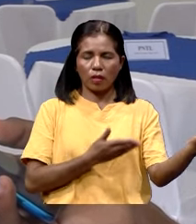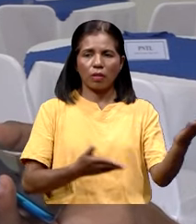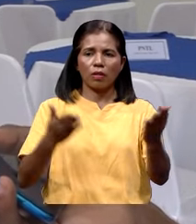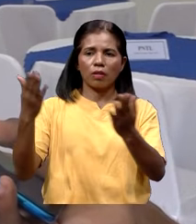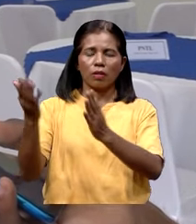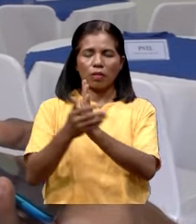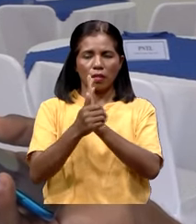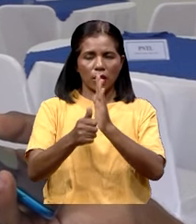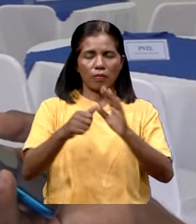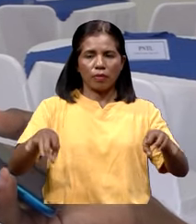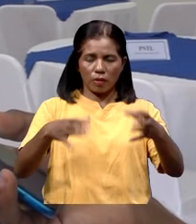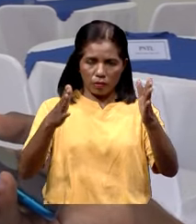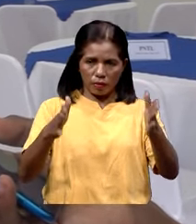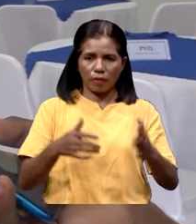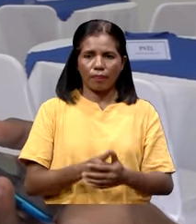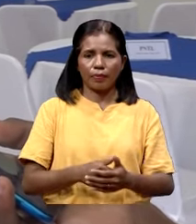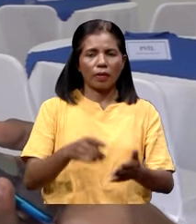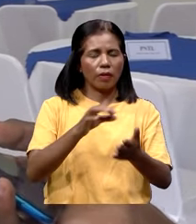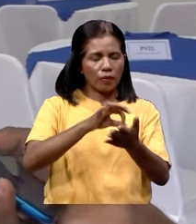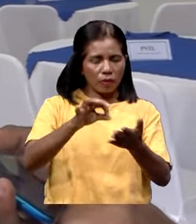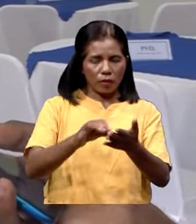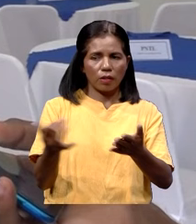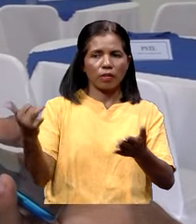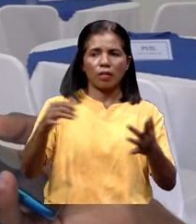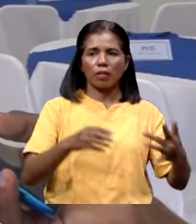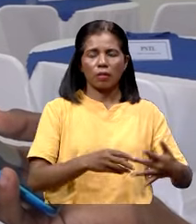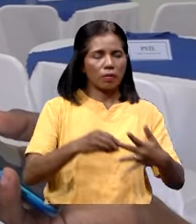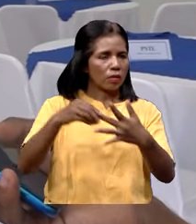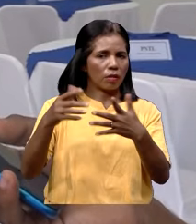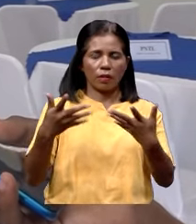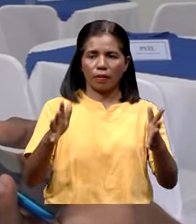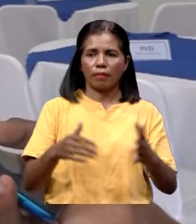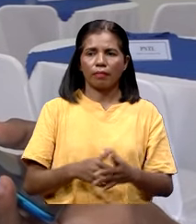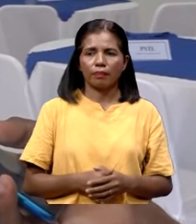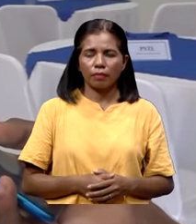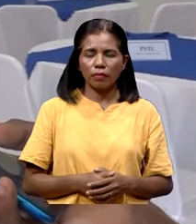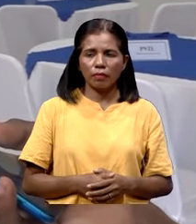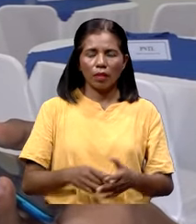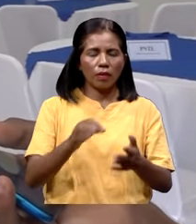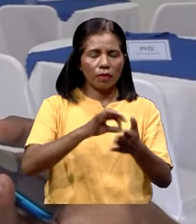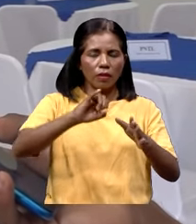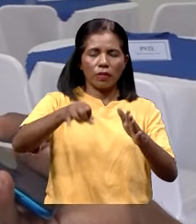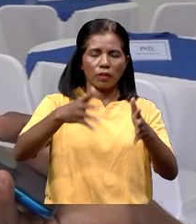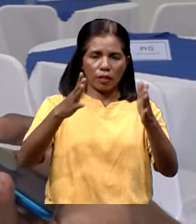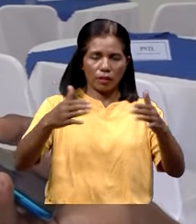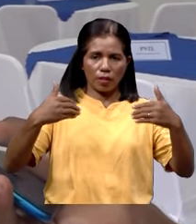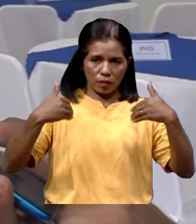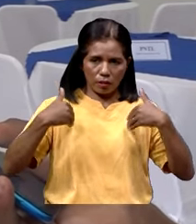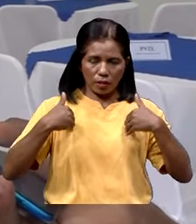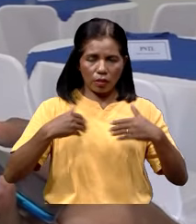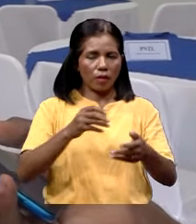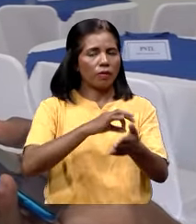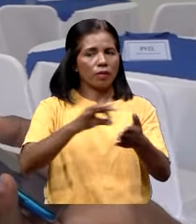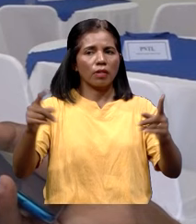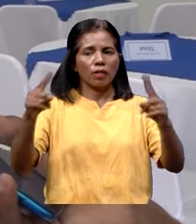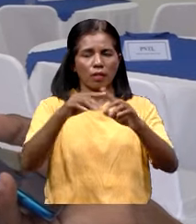di professional. Formazione, formazione, sera specifico la ia. Lo scala. Formazione va giornalista ia. Ma formazione